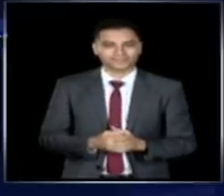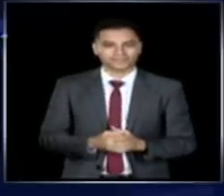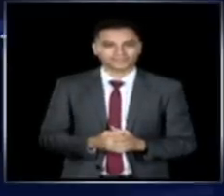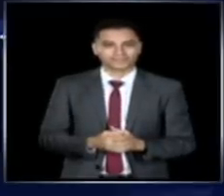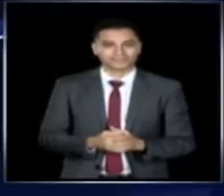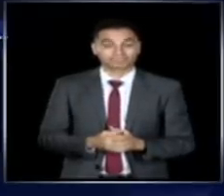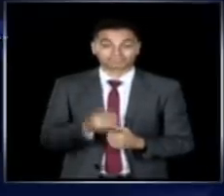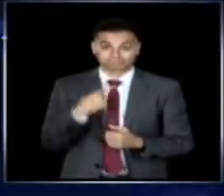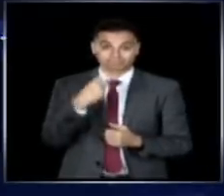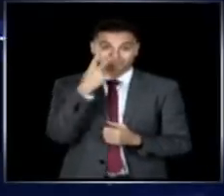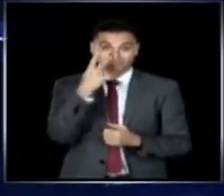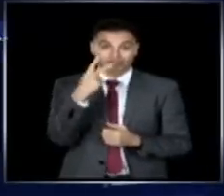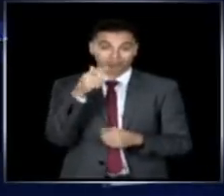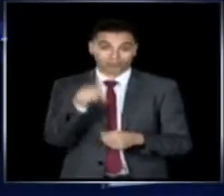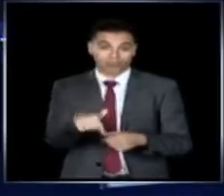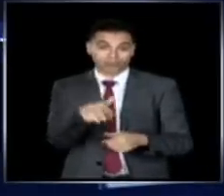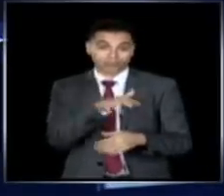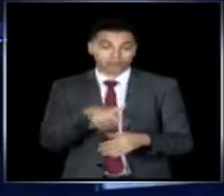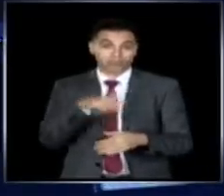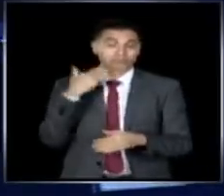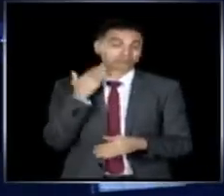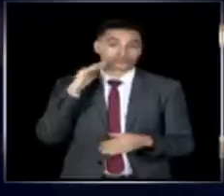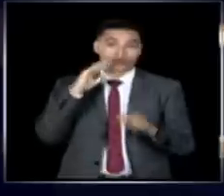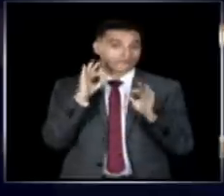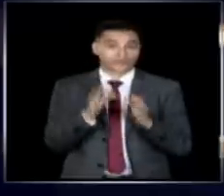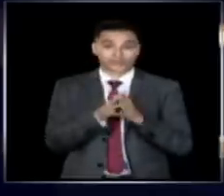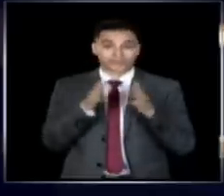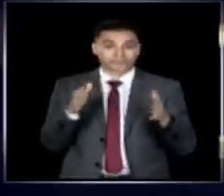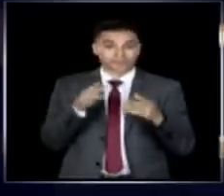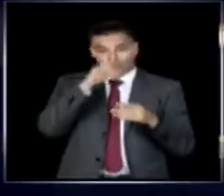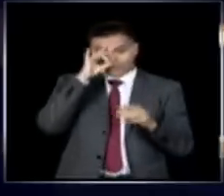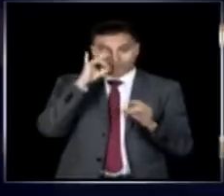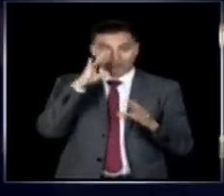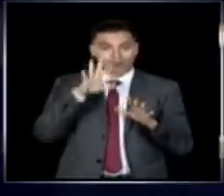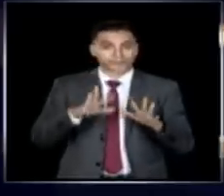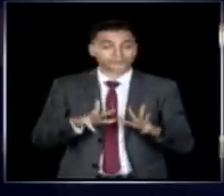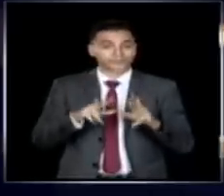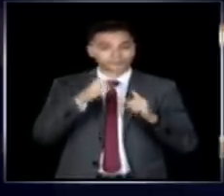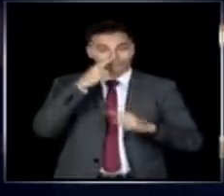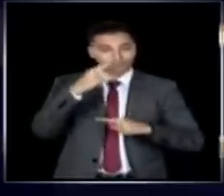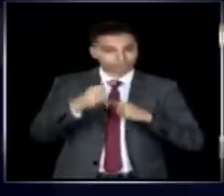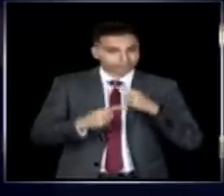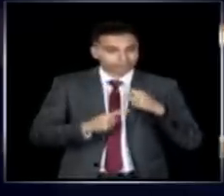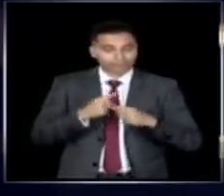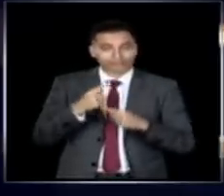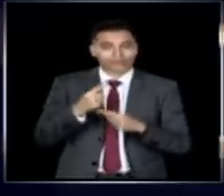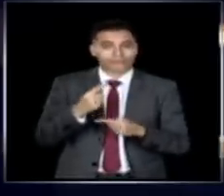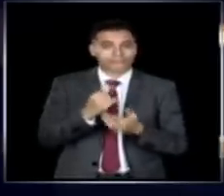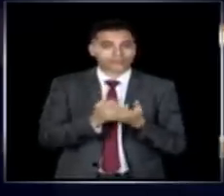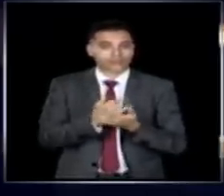اللي بيحصل على أرض الواقع شرف كبير لينا كلنا، وبإذن الله التطوير مستمر في المدارس